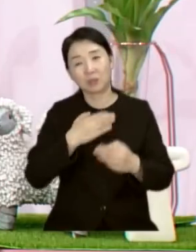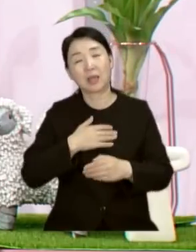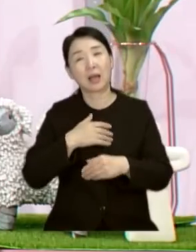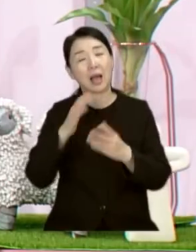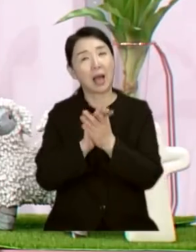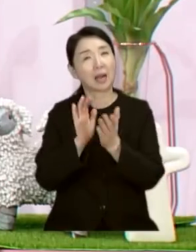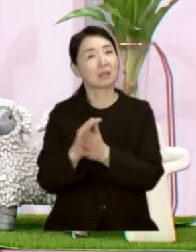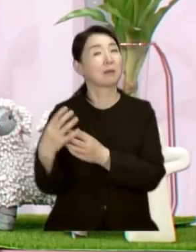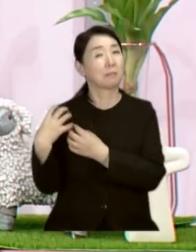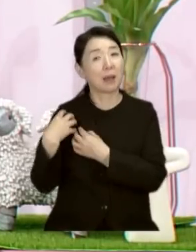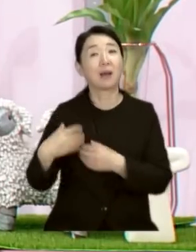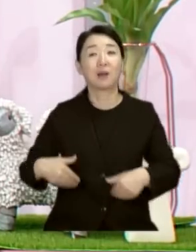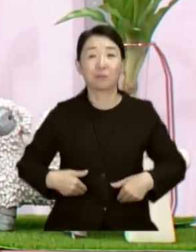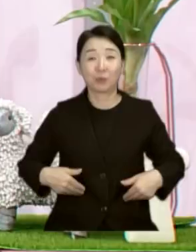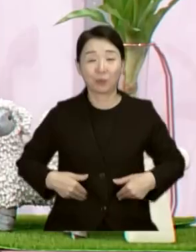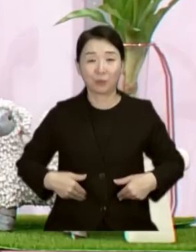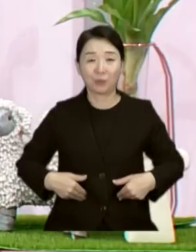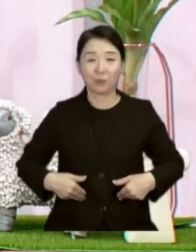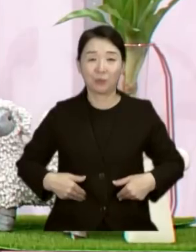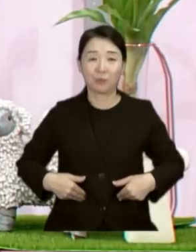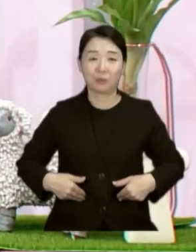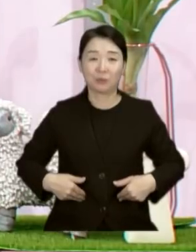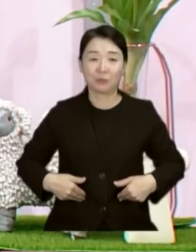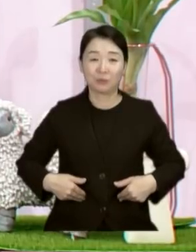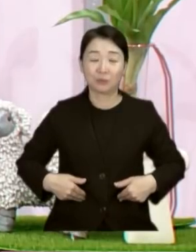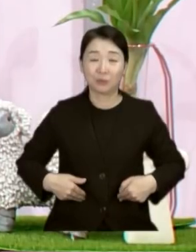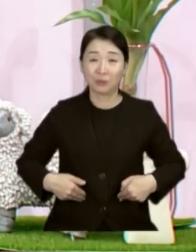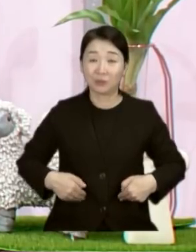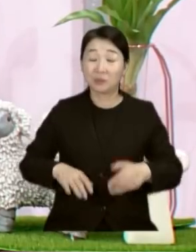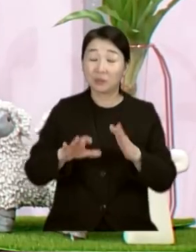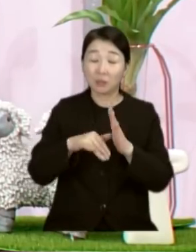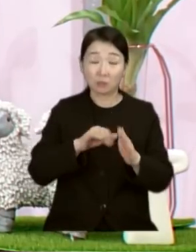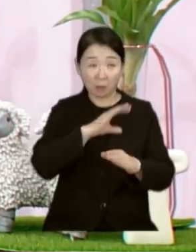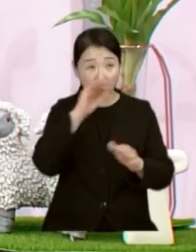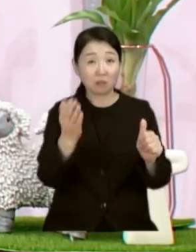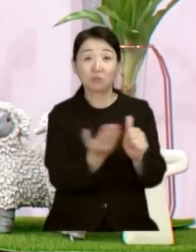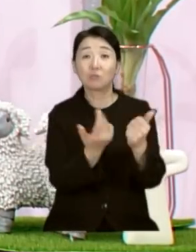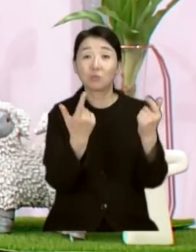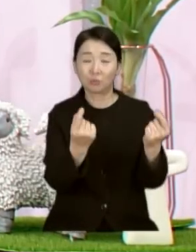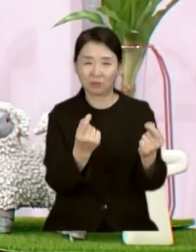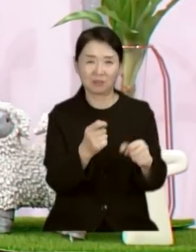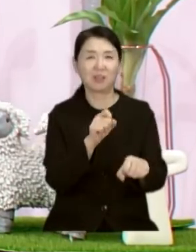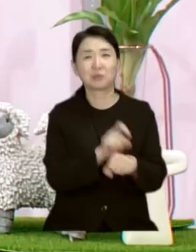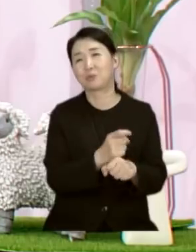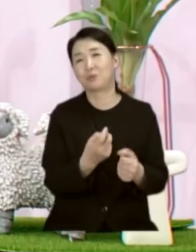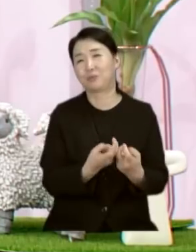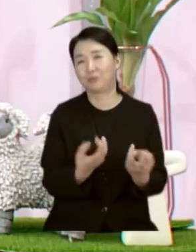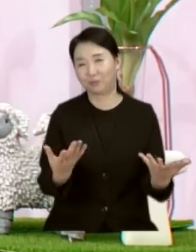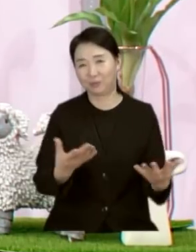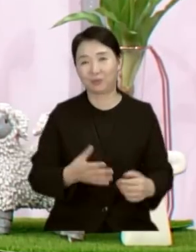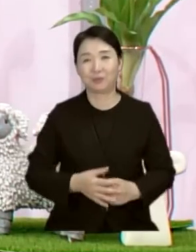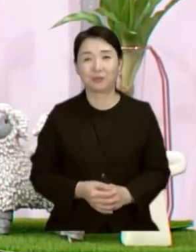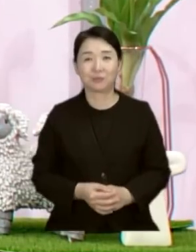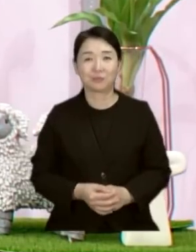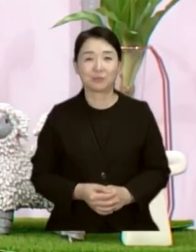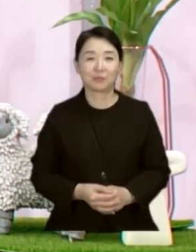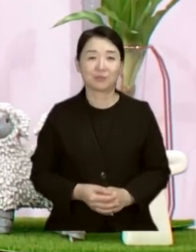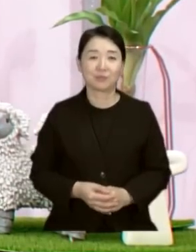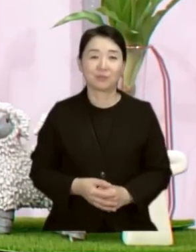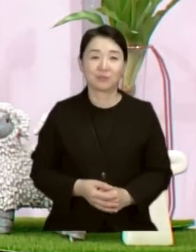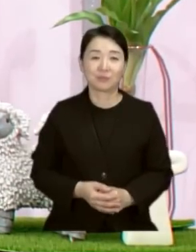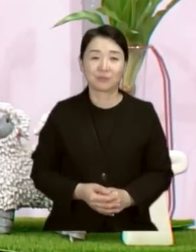이런 것까지 끝나내기부터 제가 다 해야지 뭔가 한 것 같은 그 성격이에요. 네 성격이더라고요.